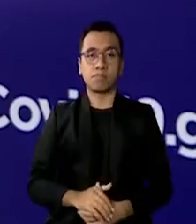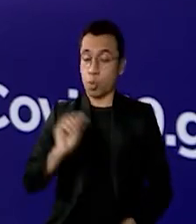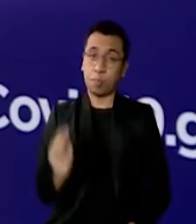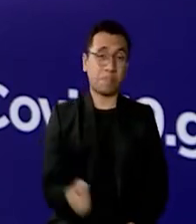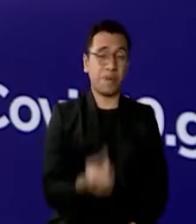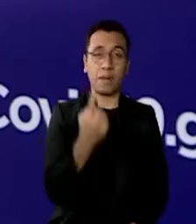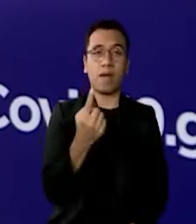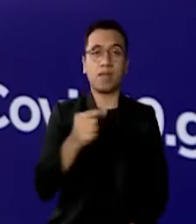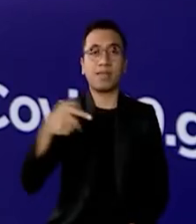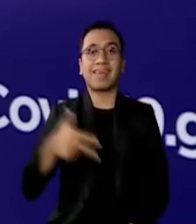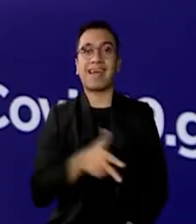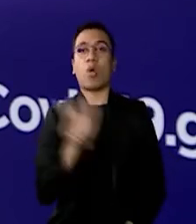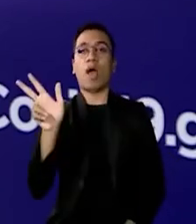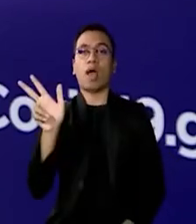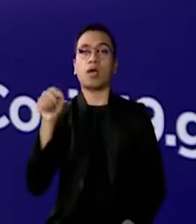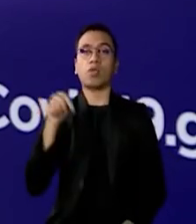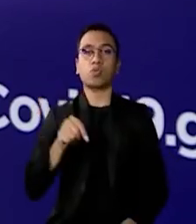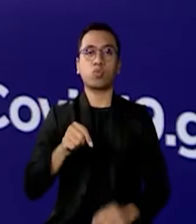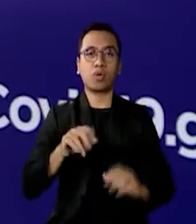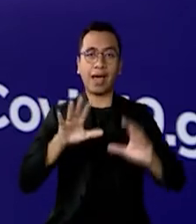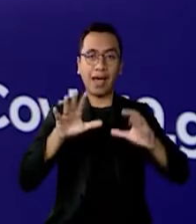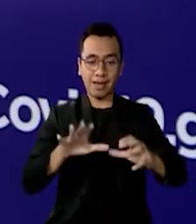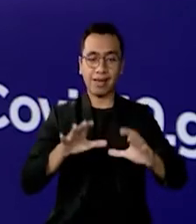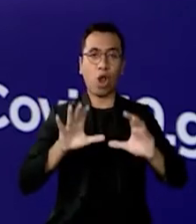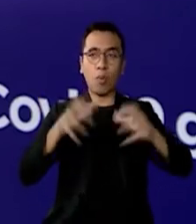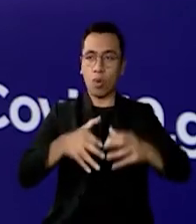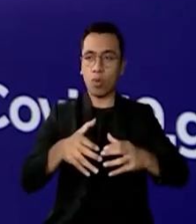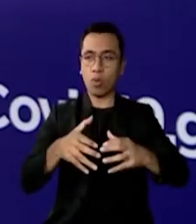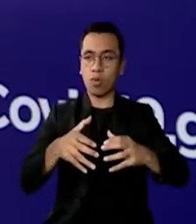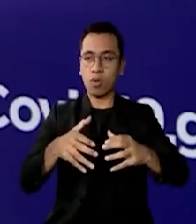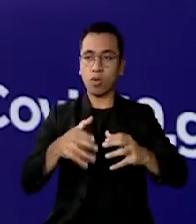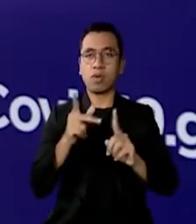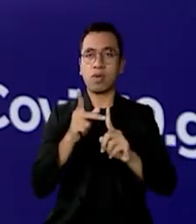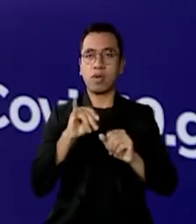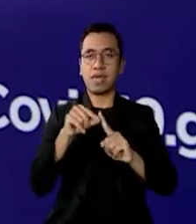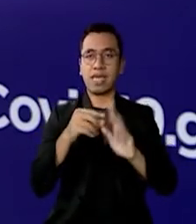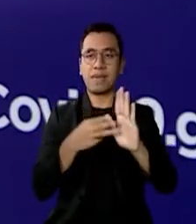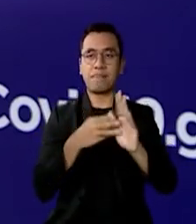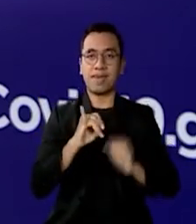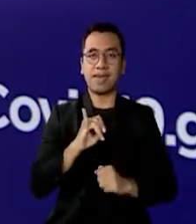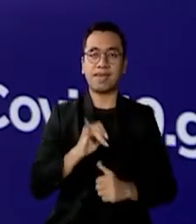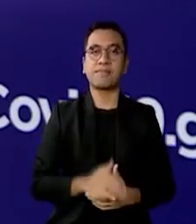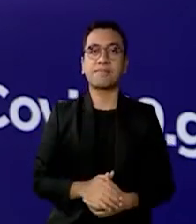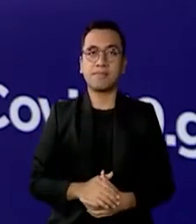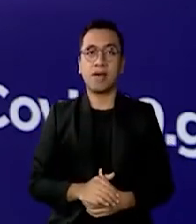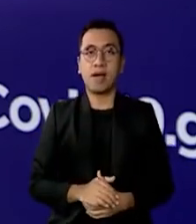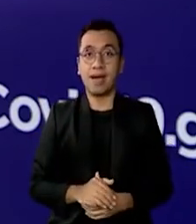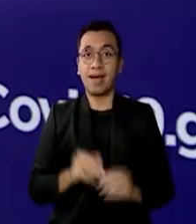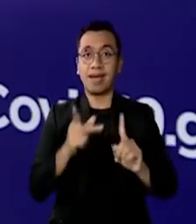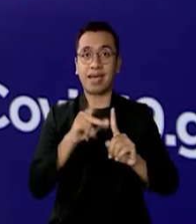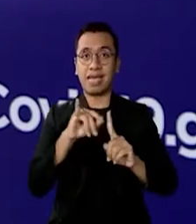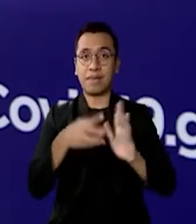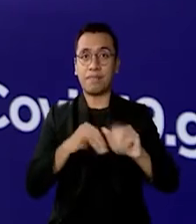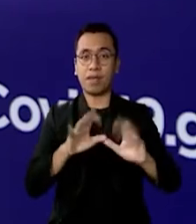Cluster pertama di Cluster hipmi pada saat itu acara hipmi Jawa Barat dan di gelombang pertama sudah ada tujuh orang yang